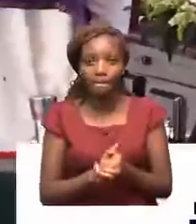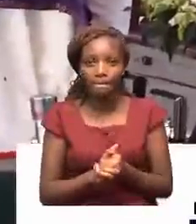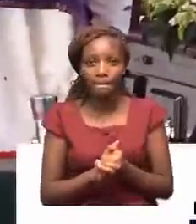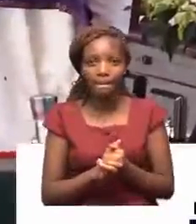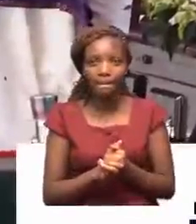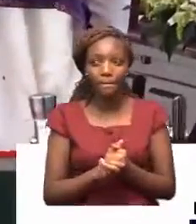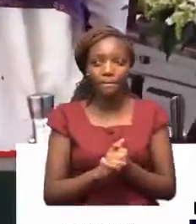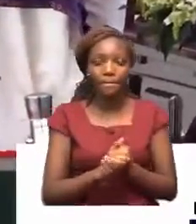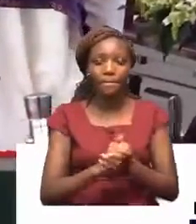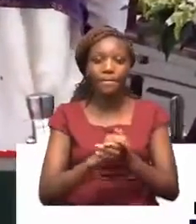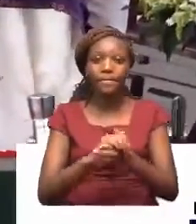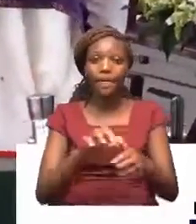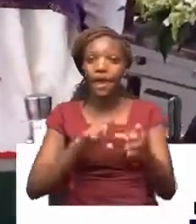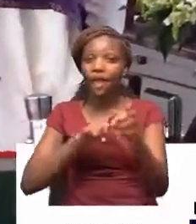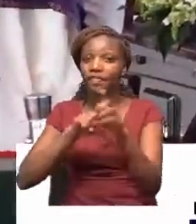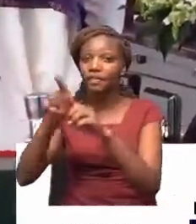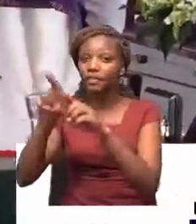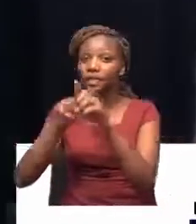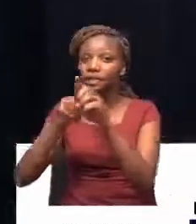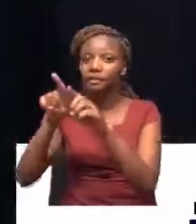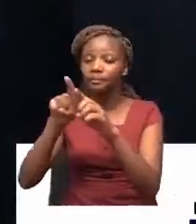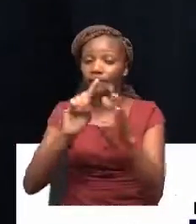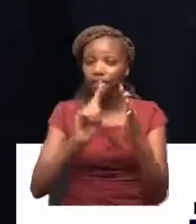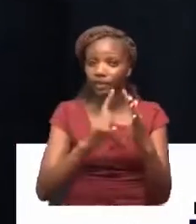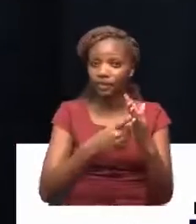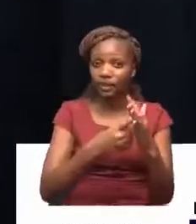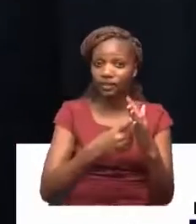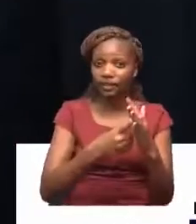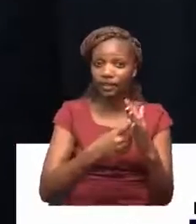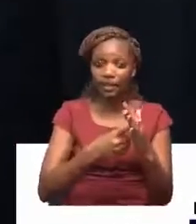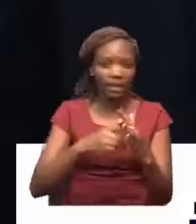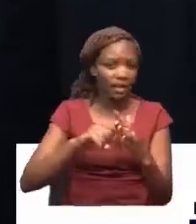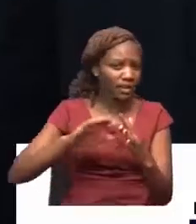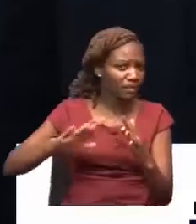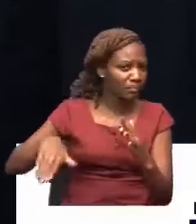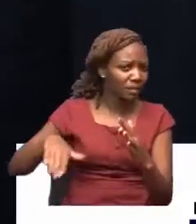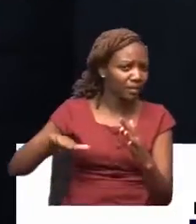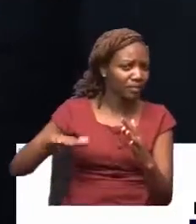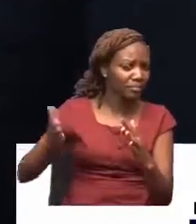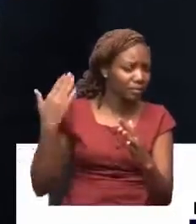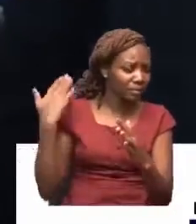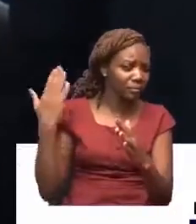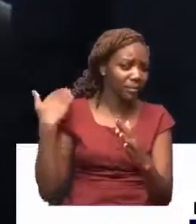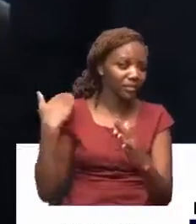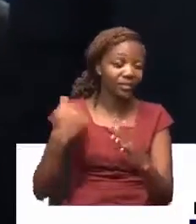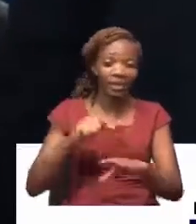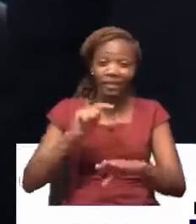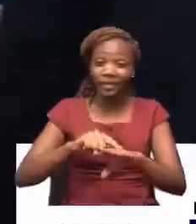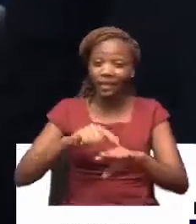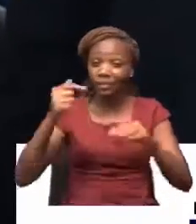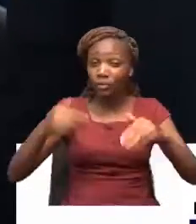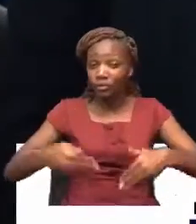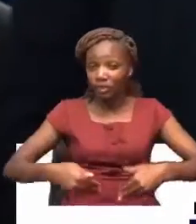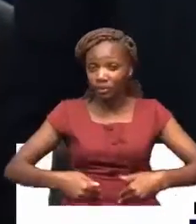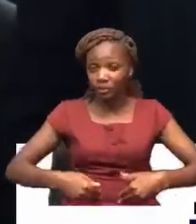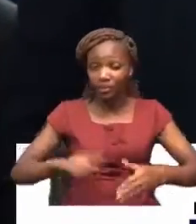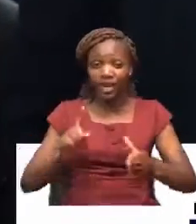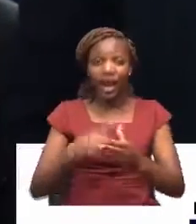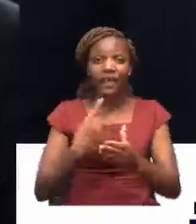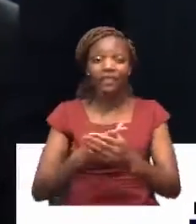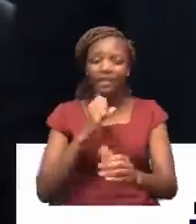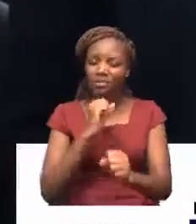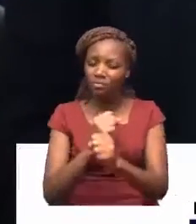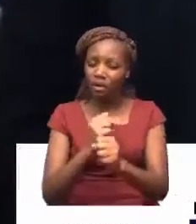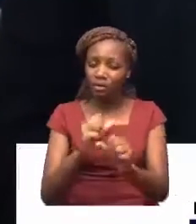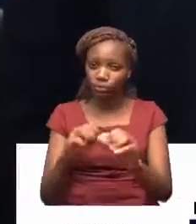Safari yake mwenda zake Charles Rubia ilianza miaka 96 iliyopita. Alikuwa kijana mkakamavu ambaye alijawa na bidii ya